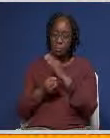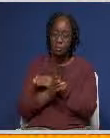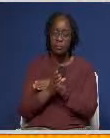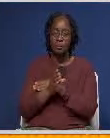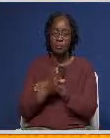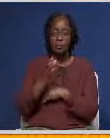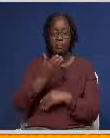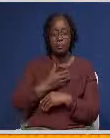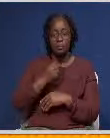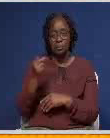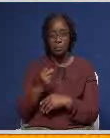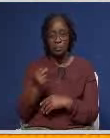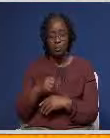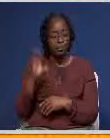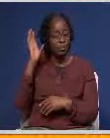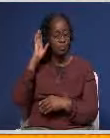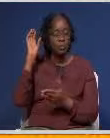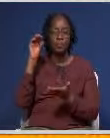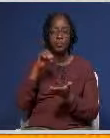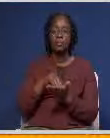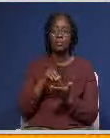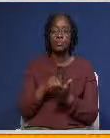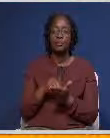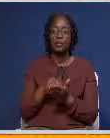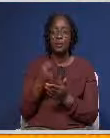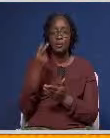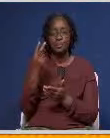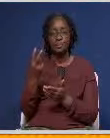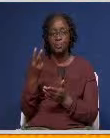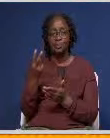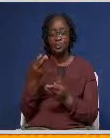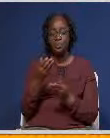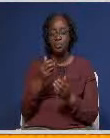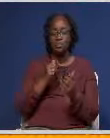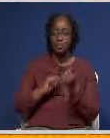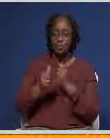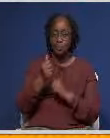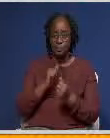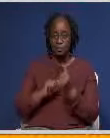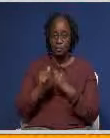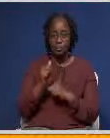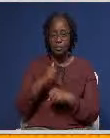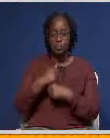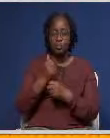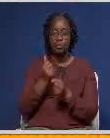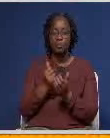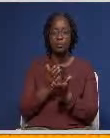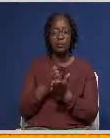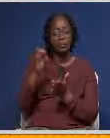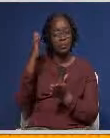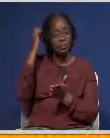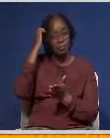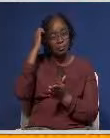na kanjuta njuri ncheke, kile kudhikiri ya magamba. Na buwajiri kweli di matagari ya malame kile itue, kile kutigira kidhomo,